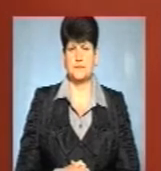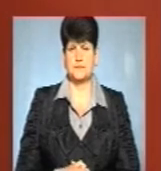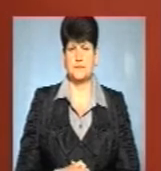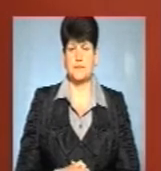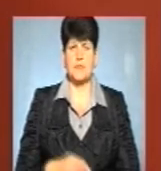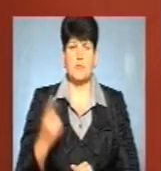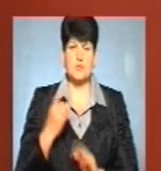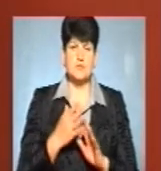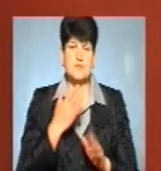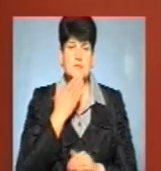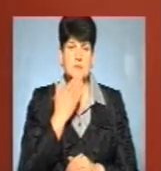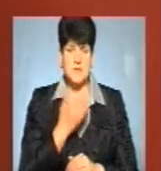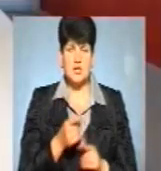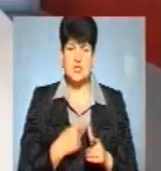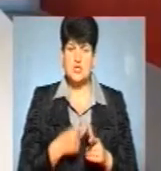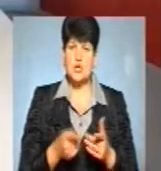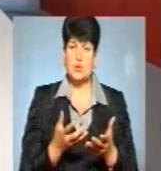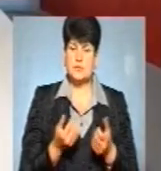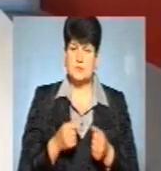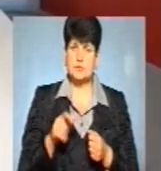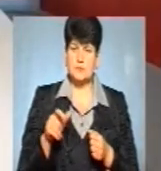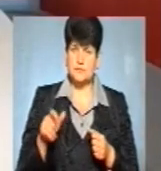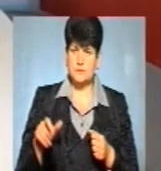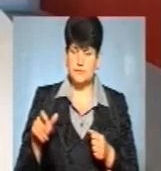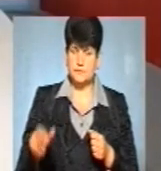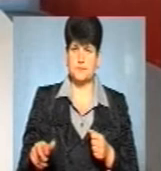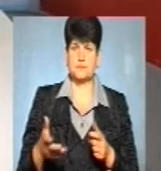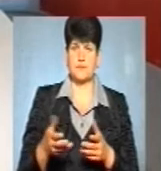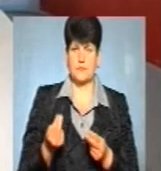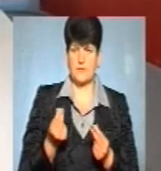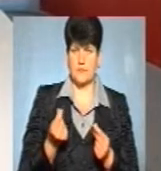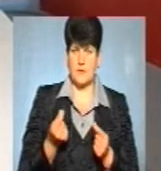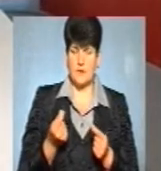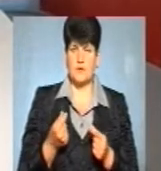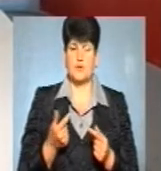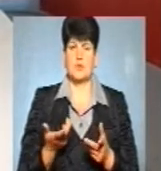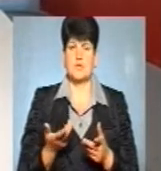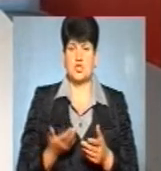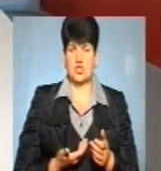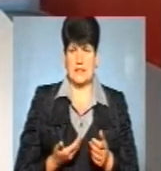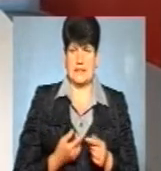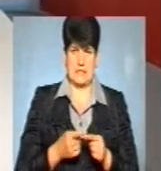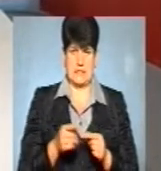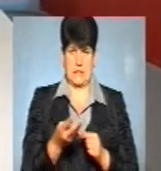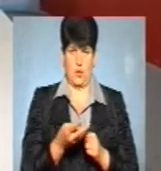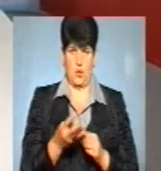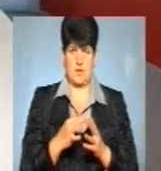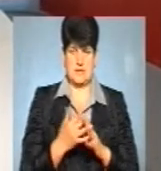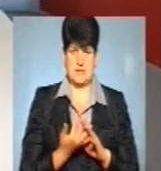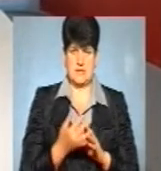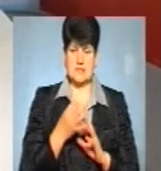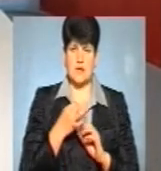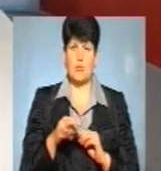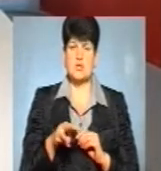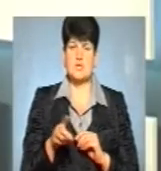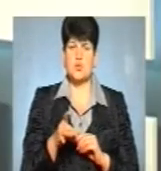Насамперед запитаю, чи отримають компенсацію постраждалі від стихії на Тернопільщині, зокрема, жителі цих трьох сіл, яких названо у